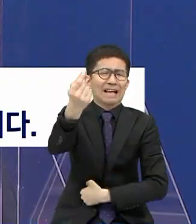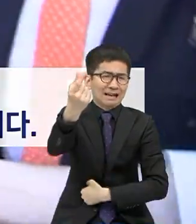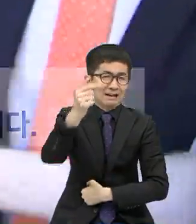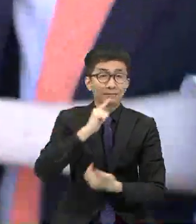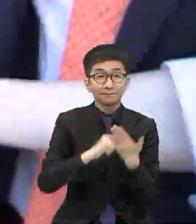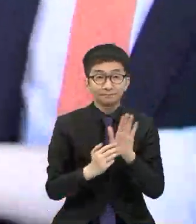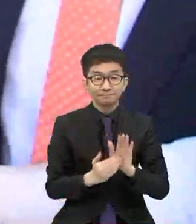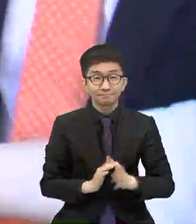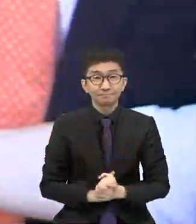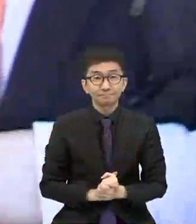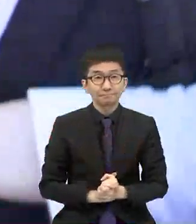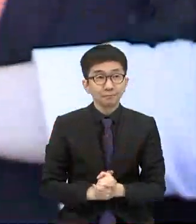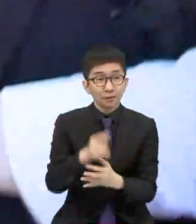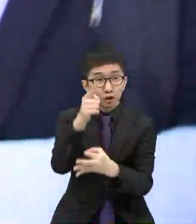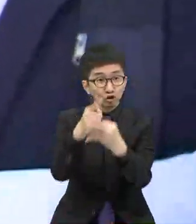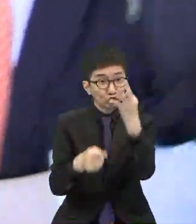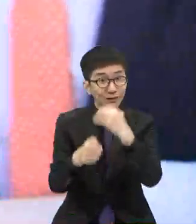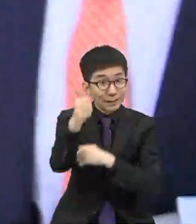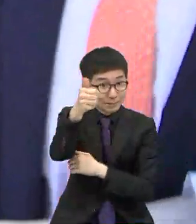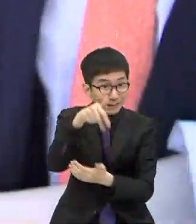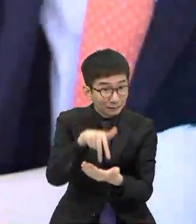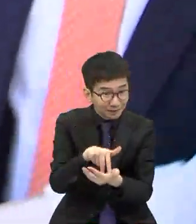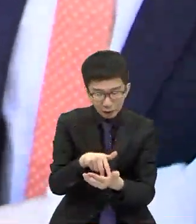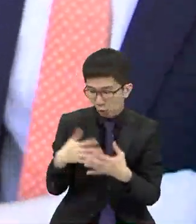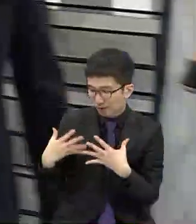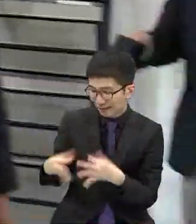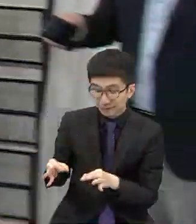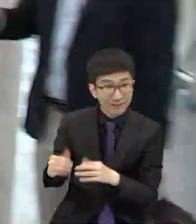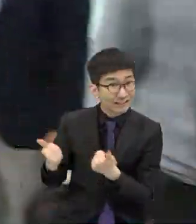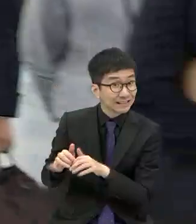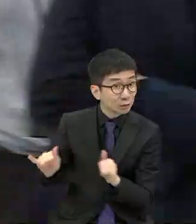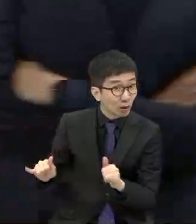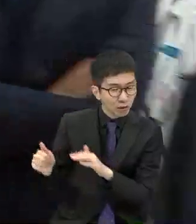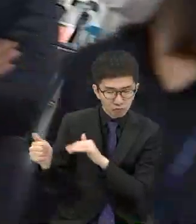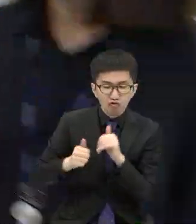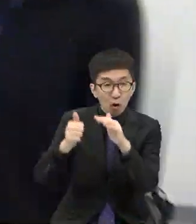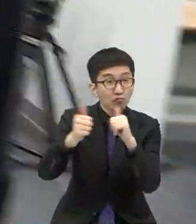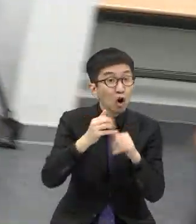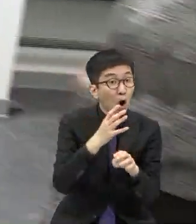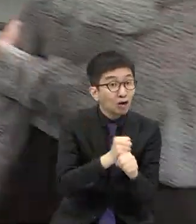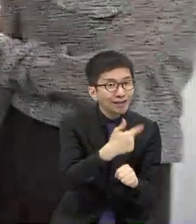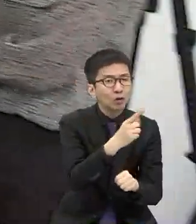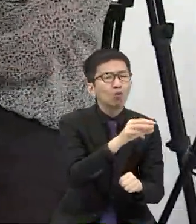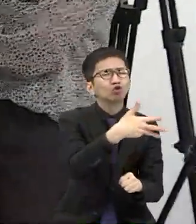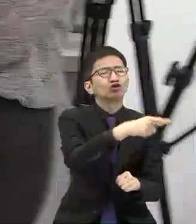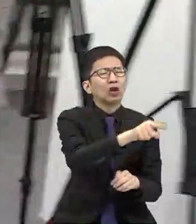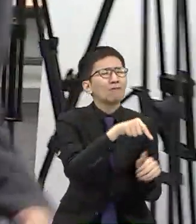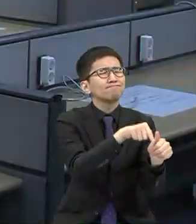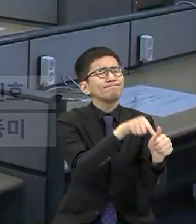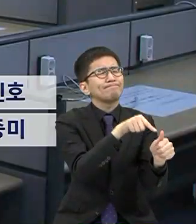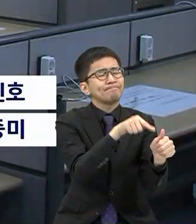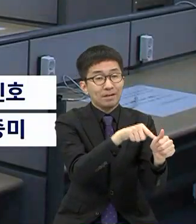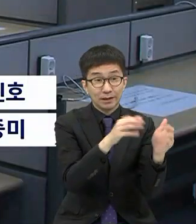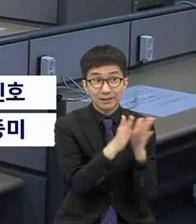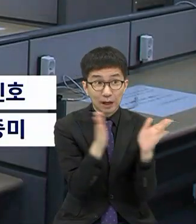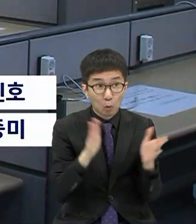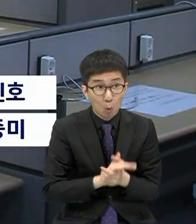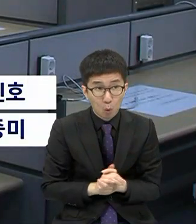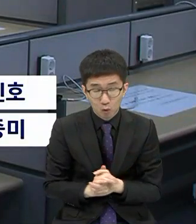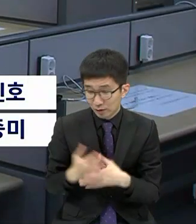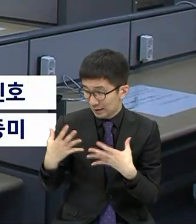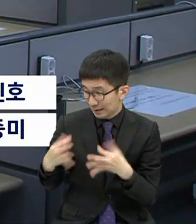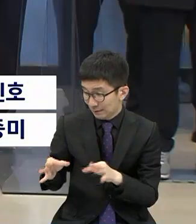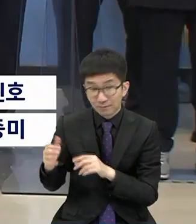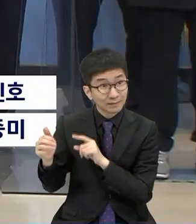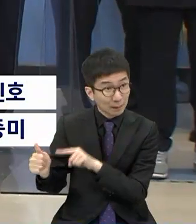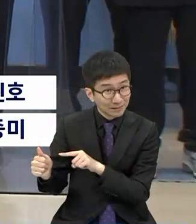것입니다. 윤석열 전 검찰총장과 김 의원에 대한 소환 조사를 공수처에 촉구하는 한편 김 의원과 고발장을